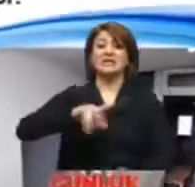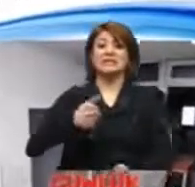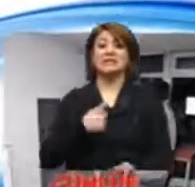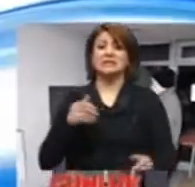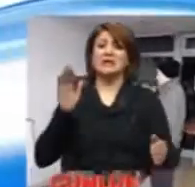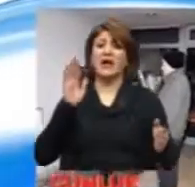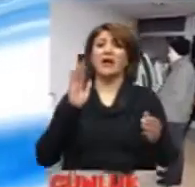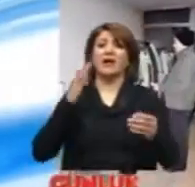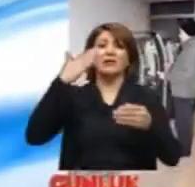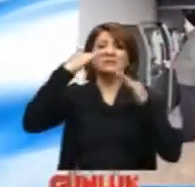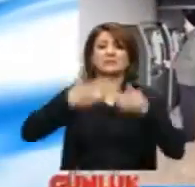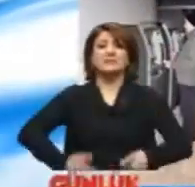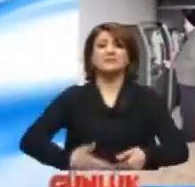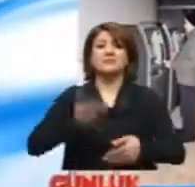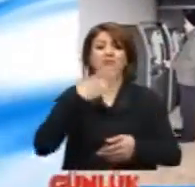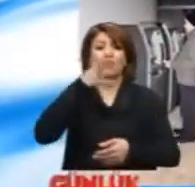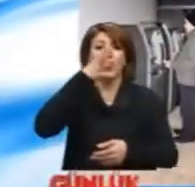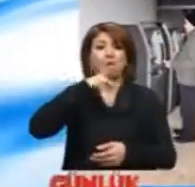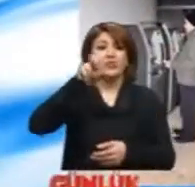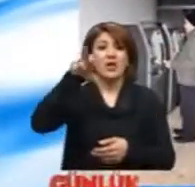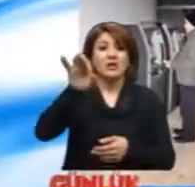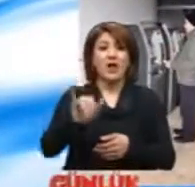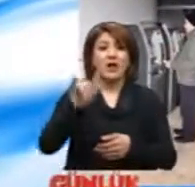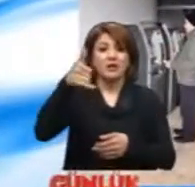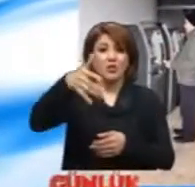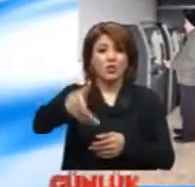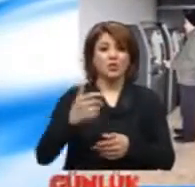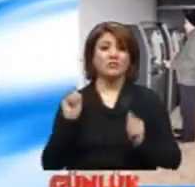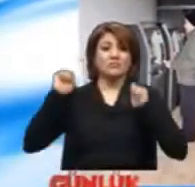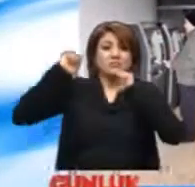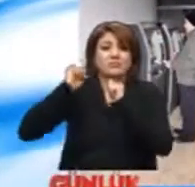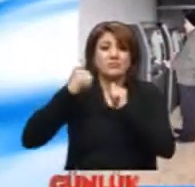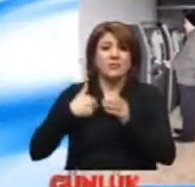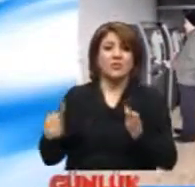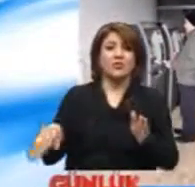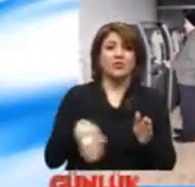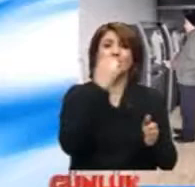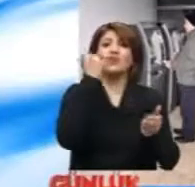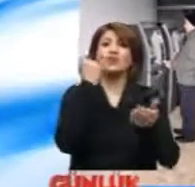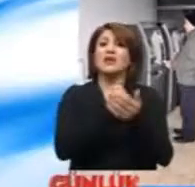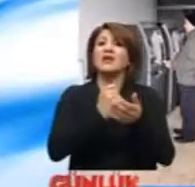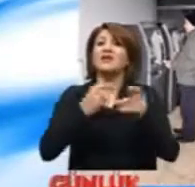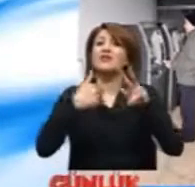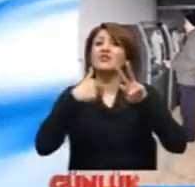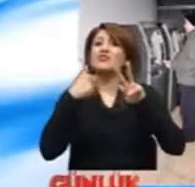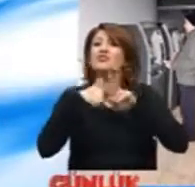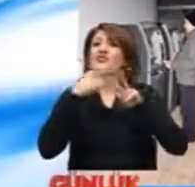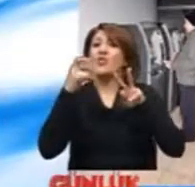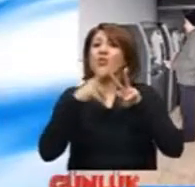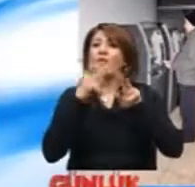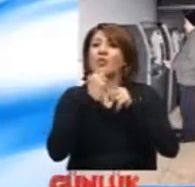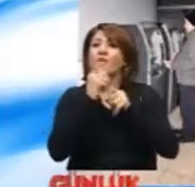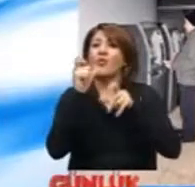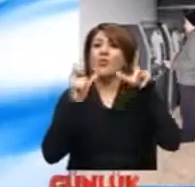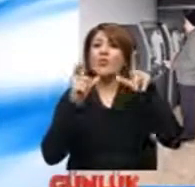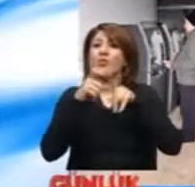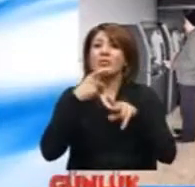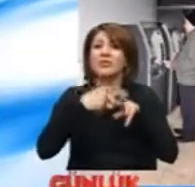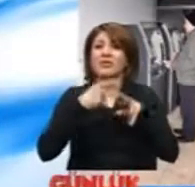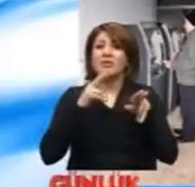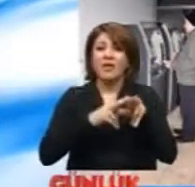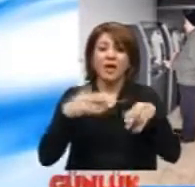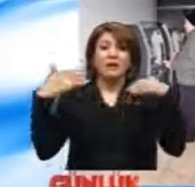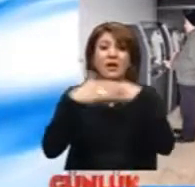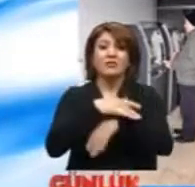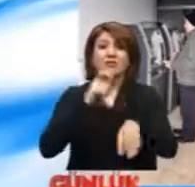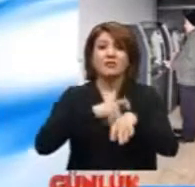yok. 480 kiloluk ATM'yi sırtlayıp götürdüler. Zonguldak'ta neredeyse yarım ton ağırlığındaki ATM'yi gece üç sularında